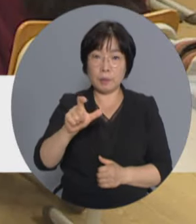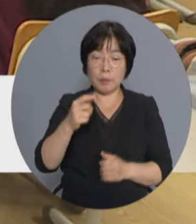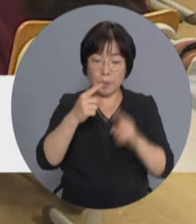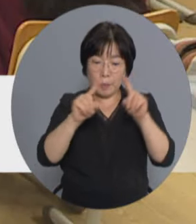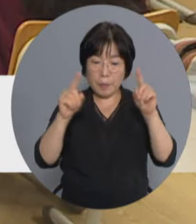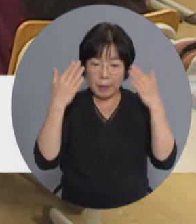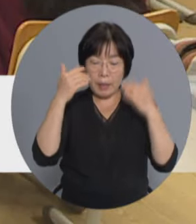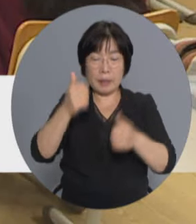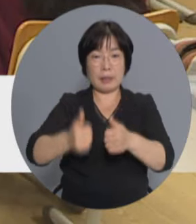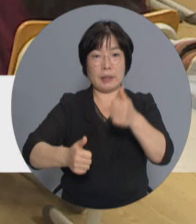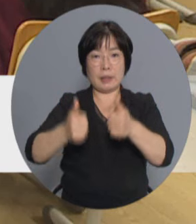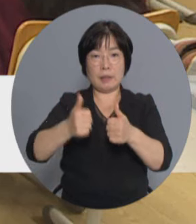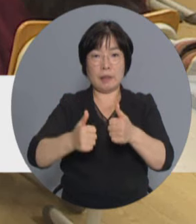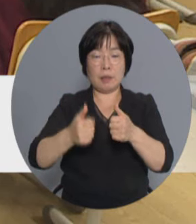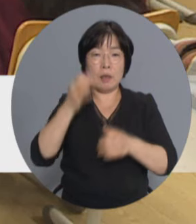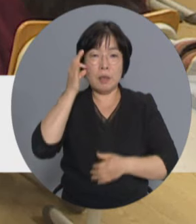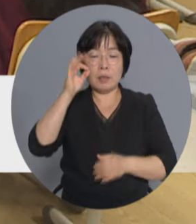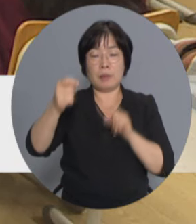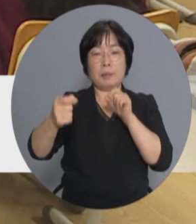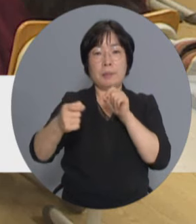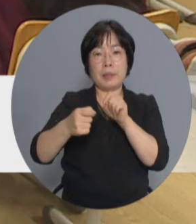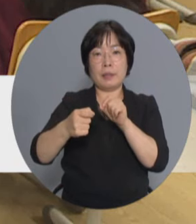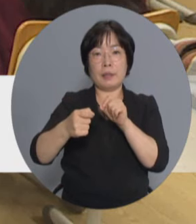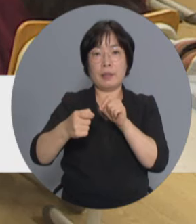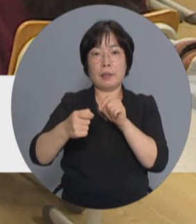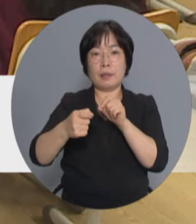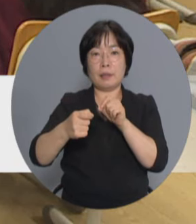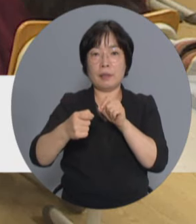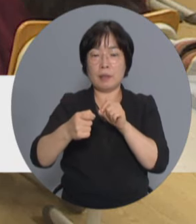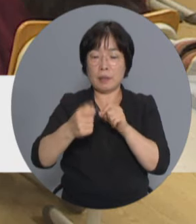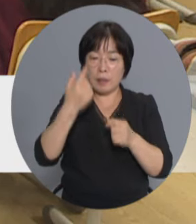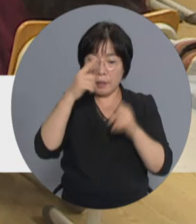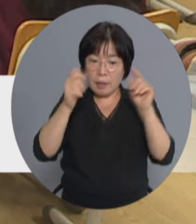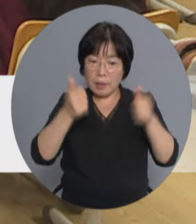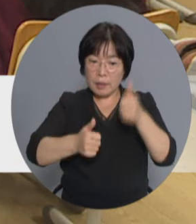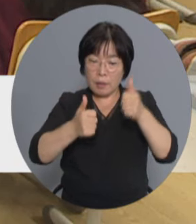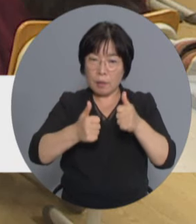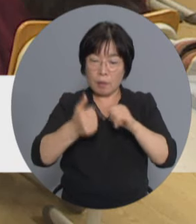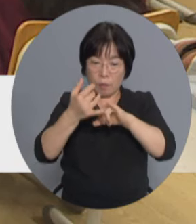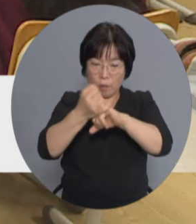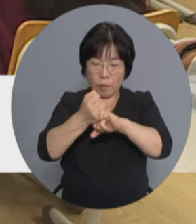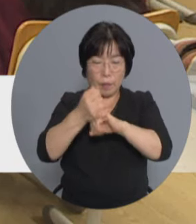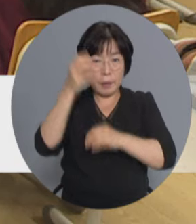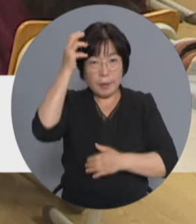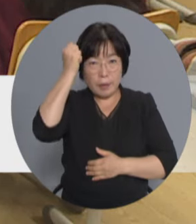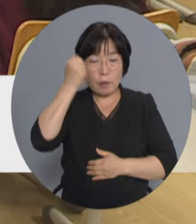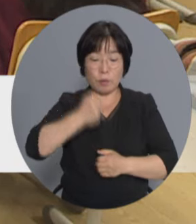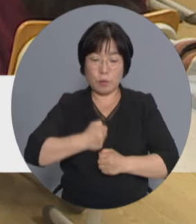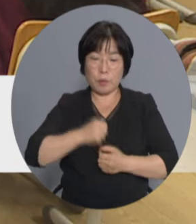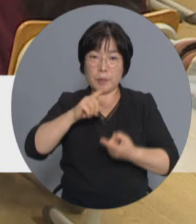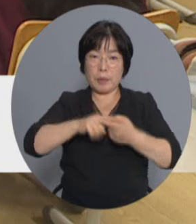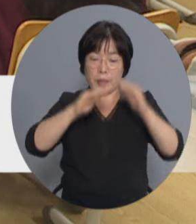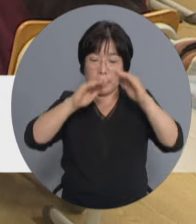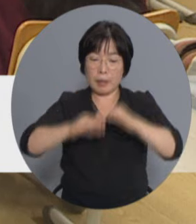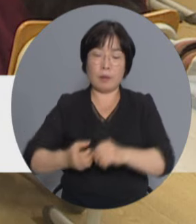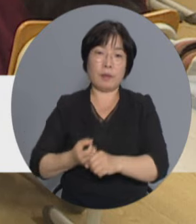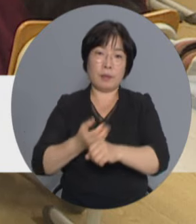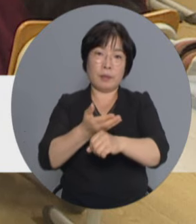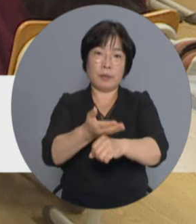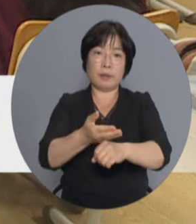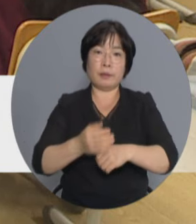2025학년도 대학 수학능력시험이 열흘 앞으로 다가왔습니다. 수능 당일 반드시 숙지해야 하는 유의사항들을 안준호